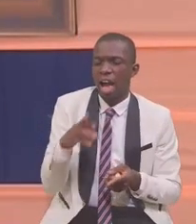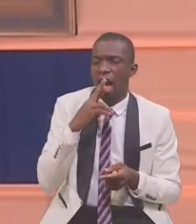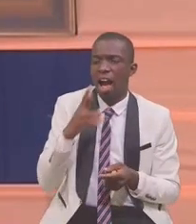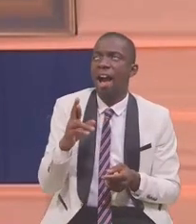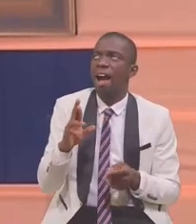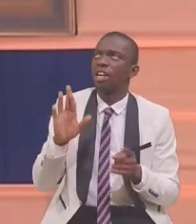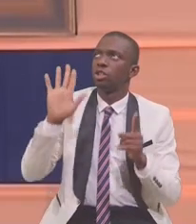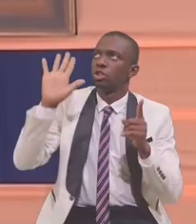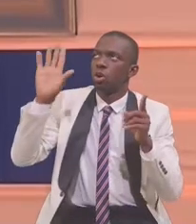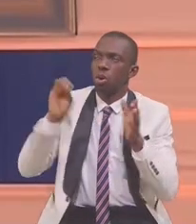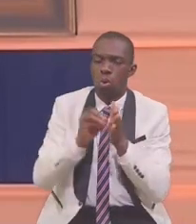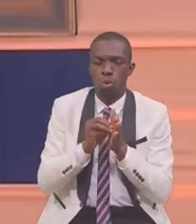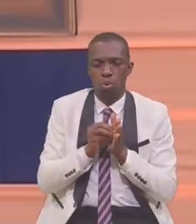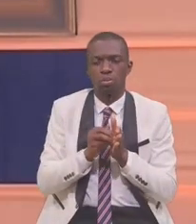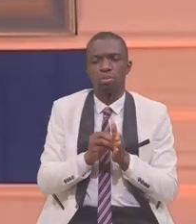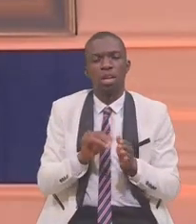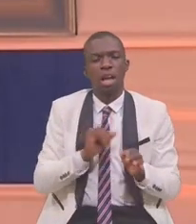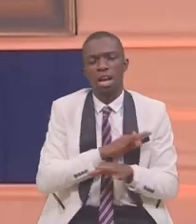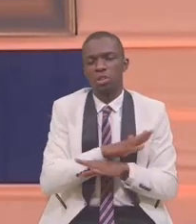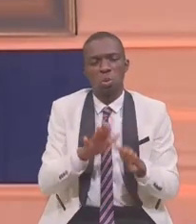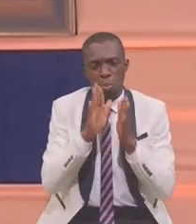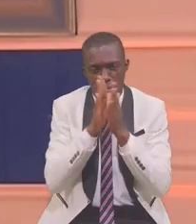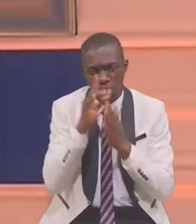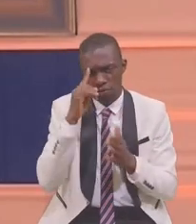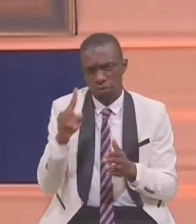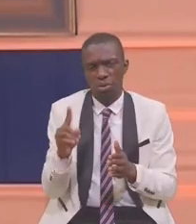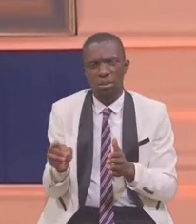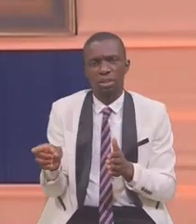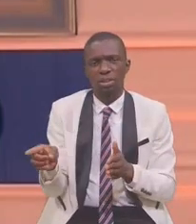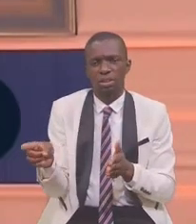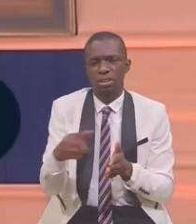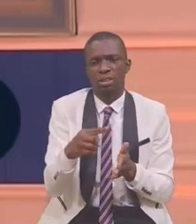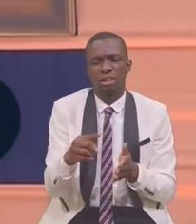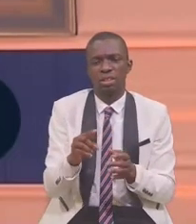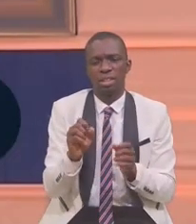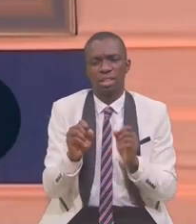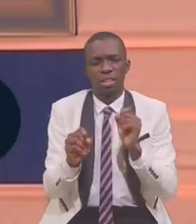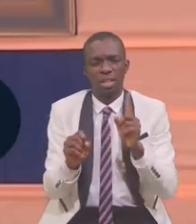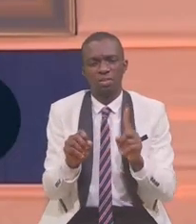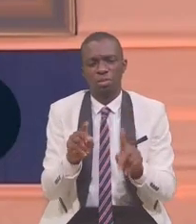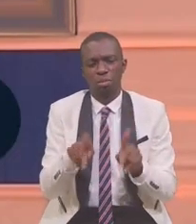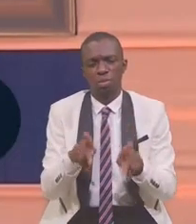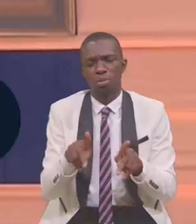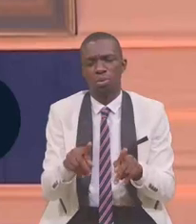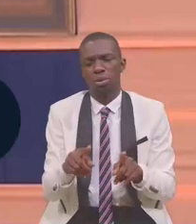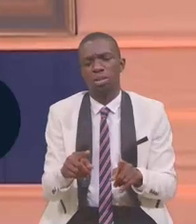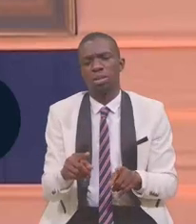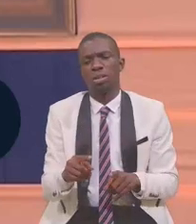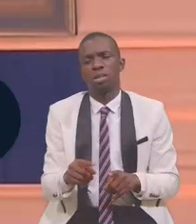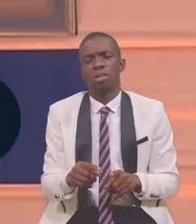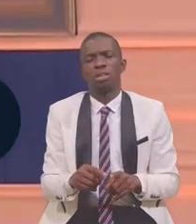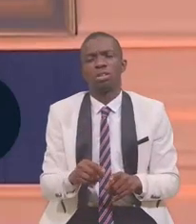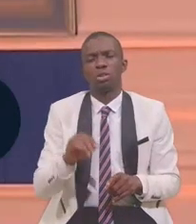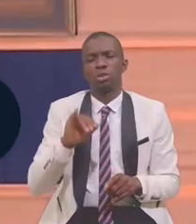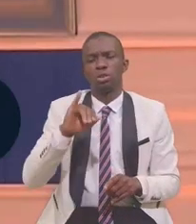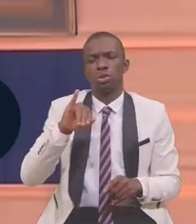n'est pas pour eux seulement que je prie. Ça veut dire que la prière que je fais n'est pas seulement pour les 11 disciples autour de